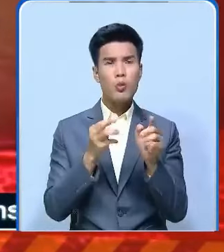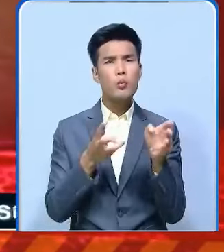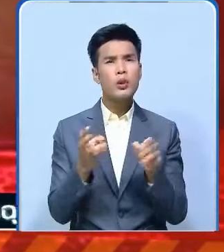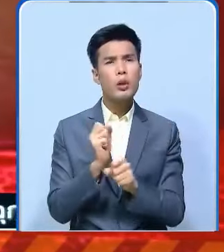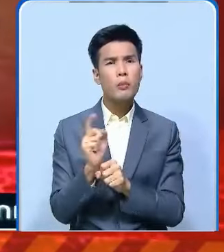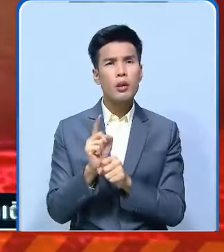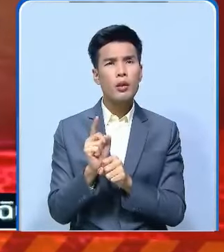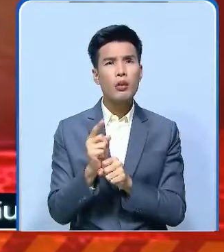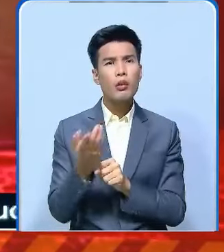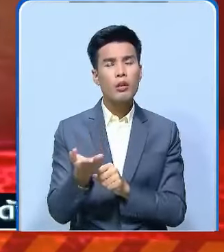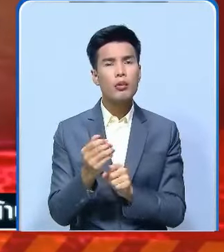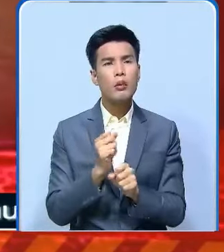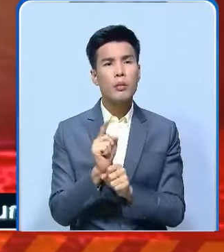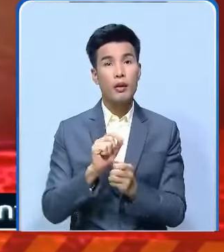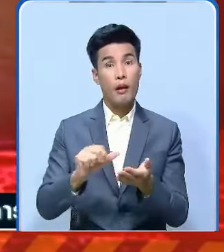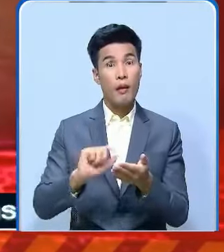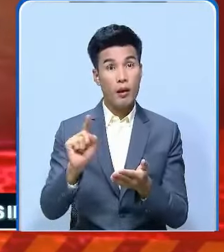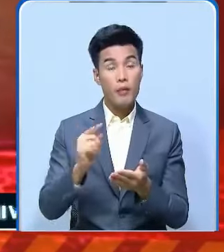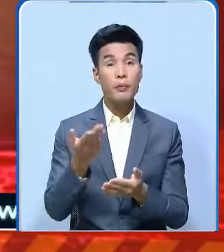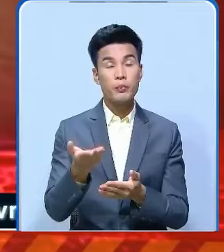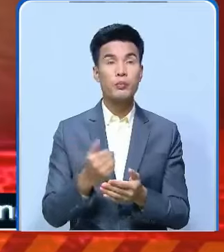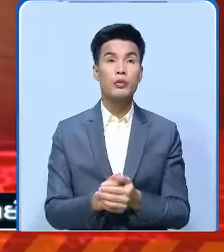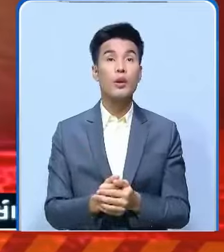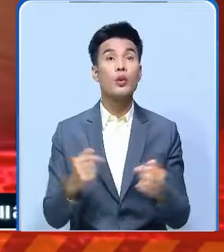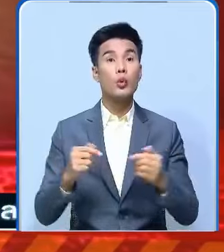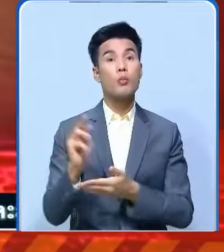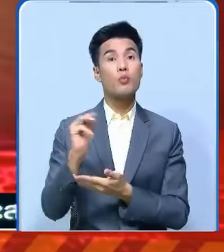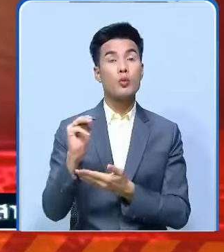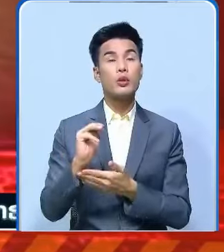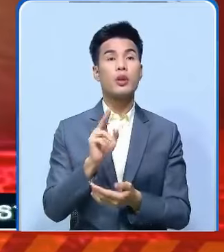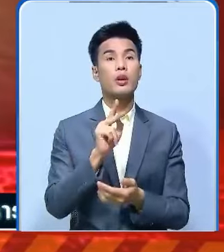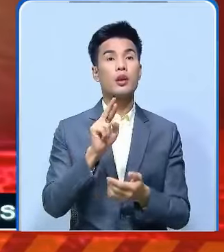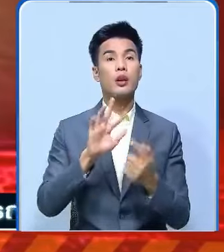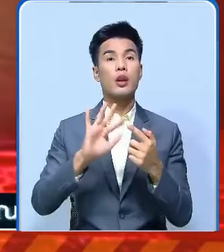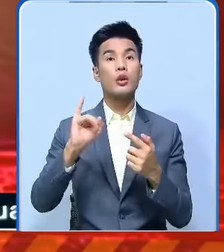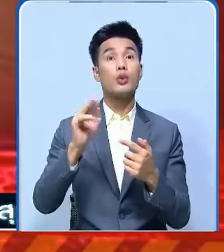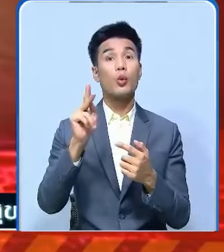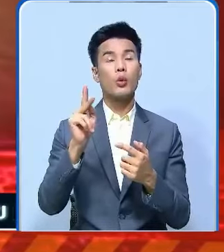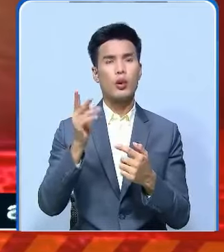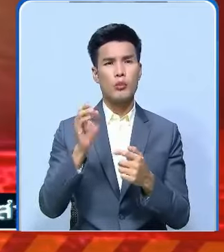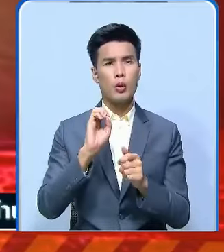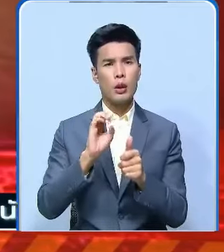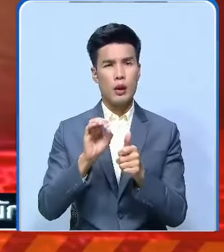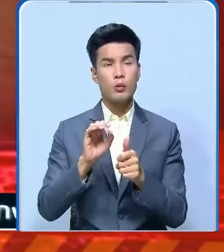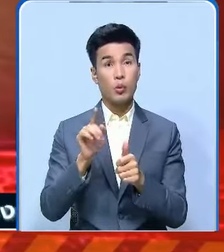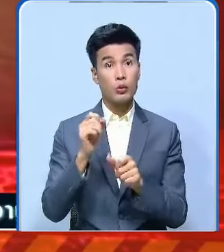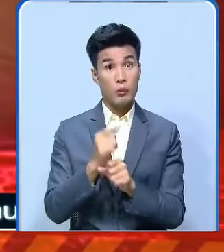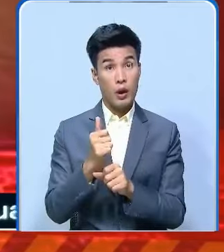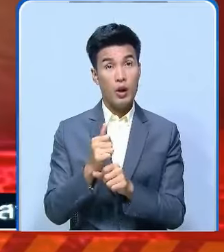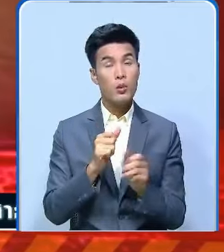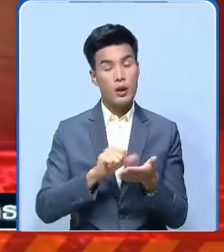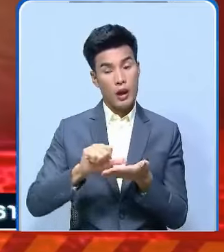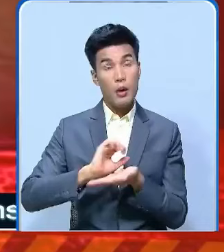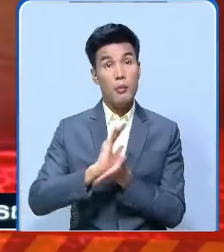จัดโคลนแบบนี้ได้อย่างไงมาดูผู้ชมคะเนี่ยทางมูลนิธิกระจกเงาเขามีแนวทางแนะนำแบบนี้ค่ะว่าสามารถนำไปปรับใช้